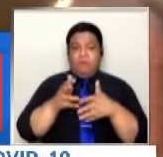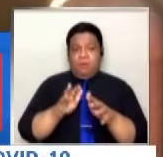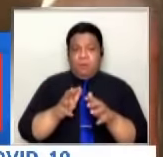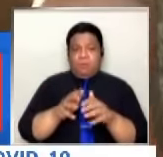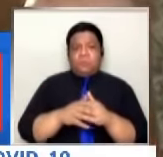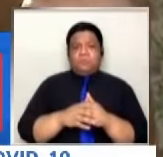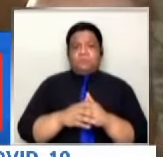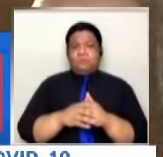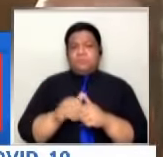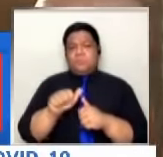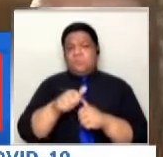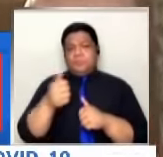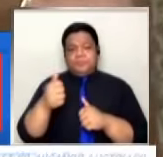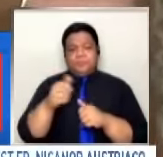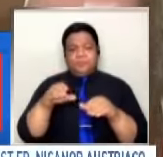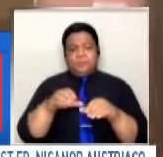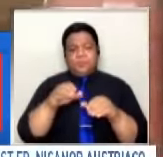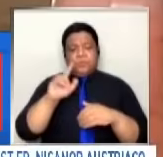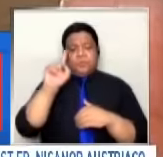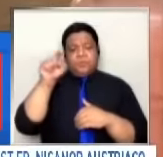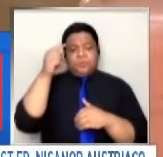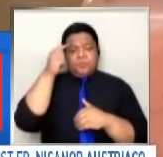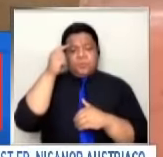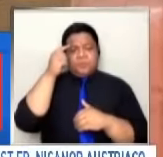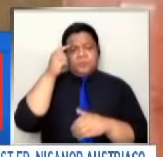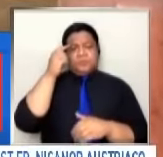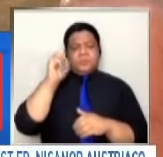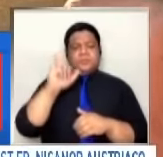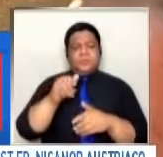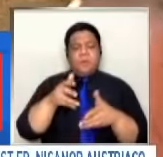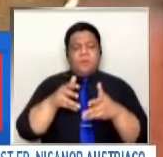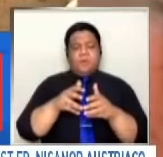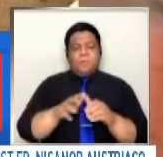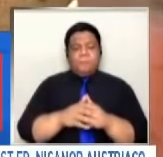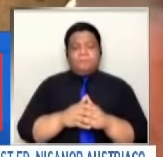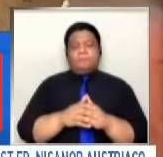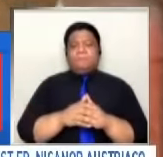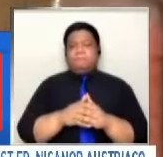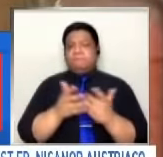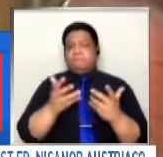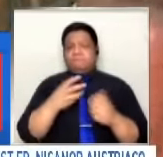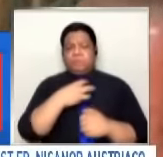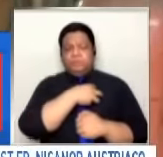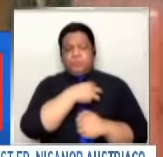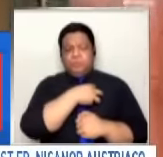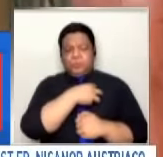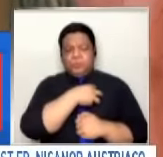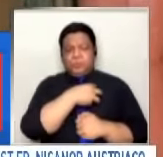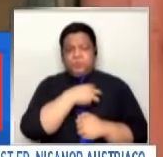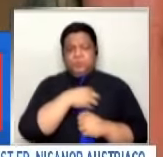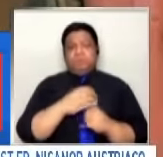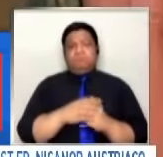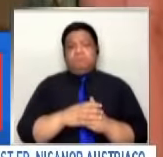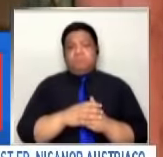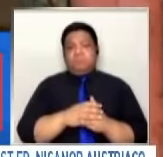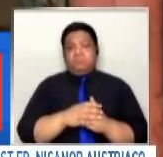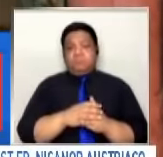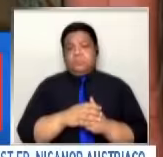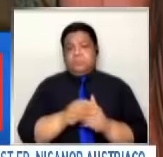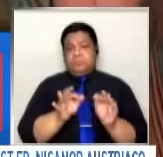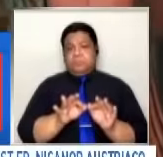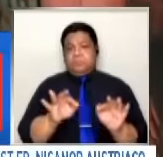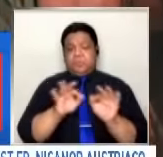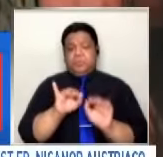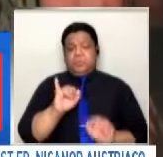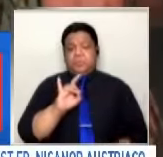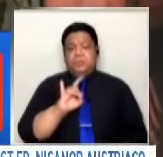ating gobyerno, yun naman po yung pinatayagan ng ating mga kapulisan. Bagamat ang kailangan lang po ay ID, siguro mas maganda